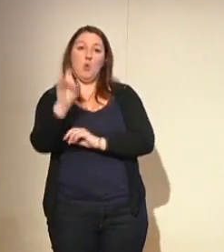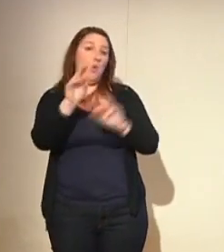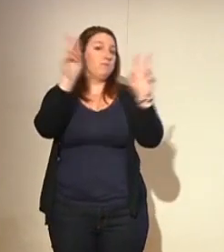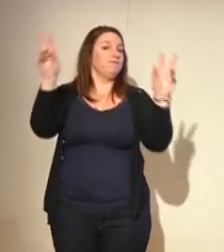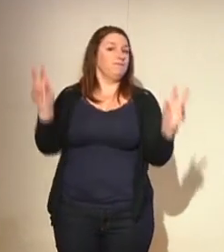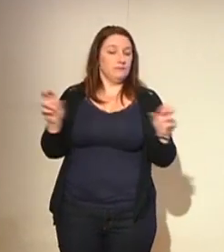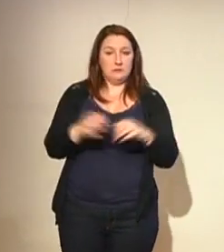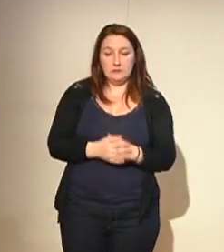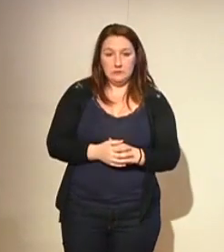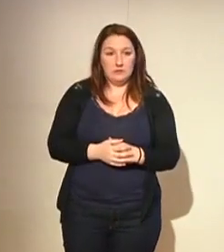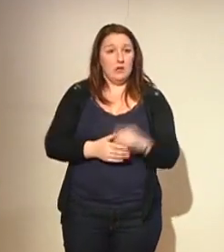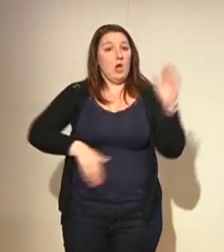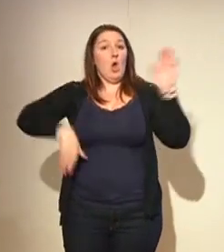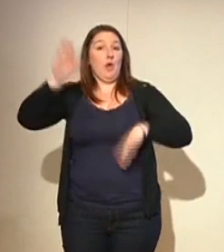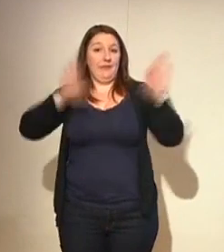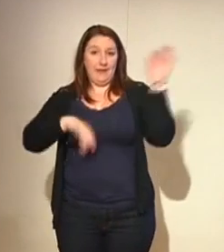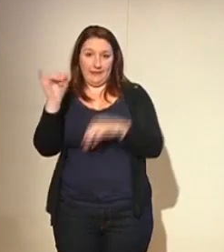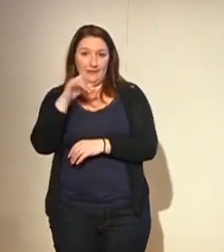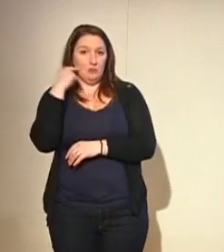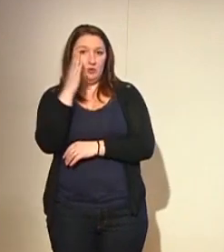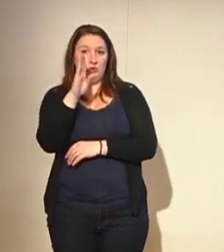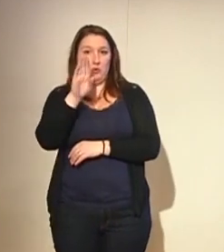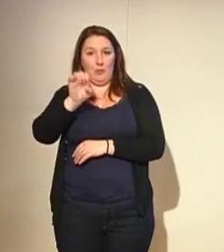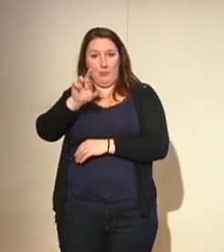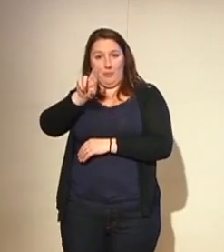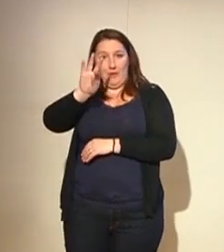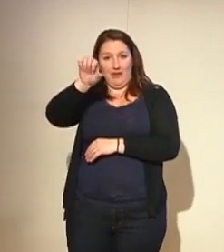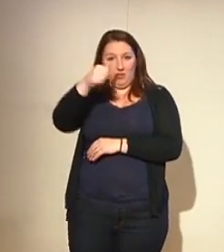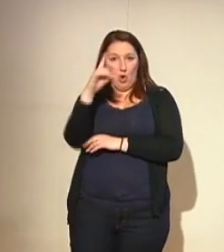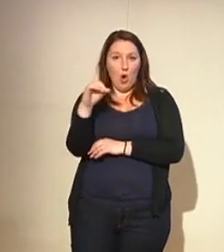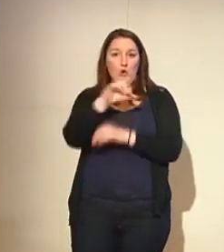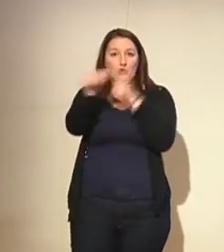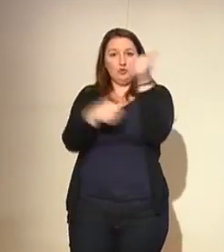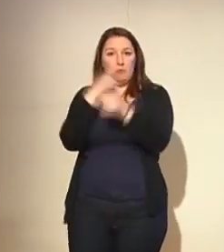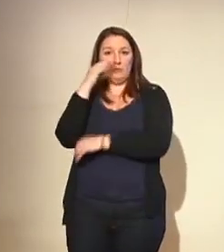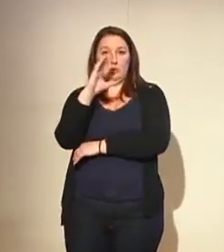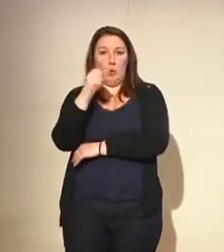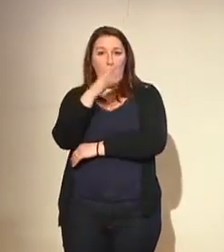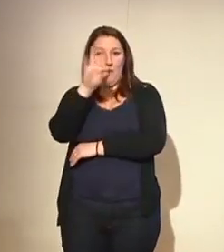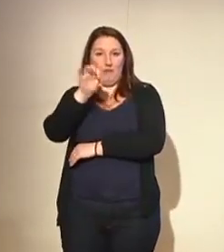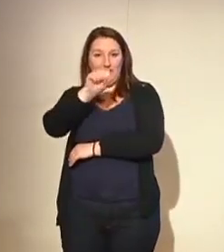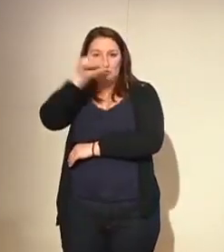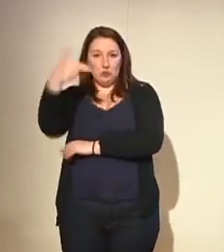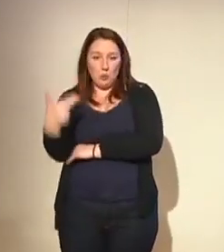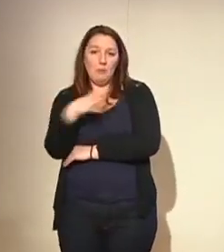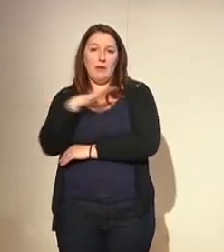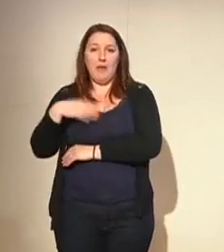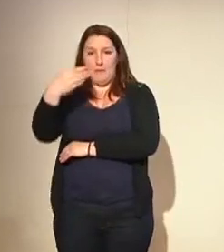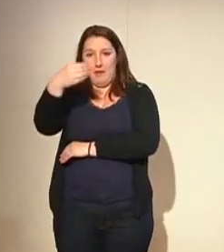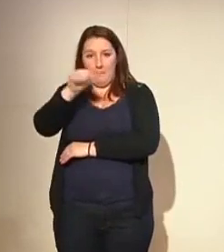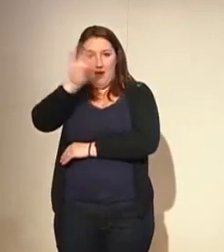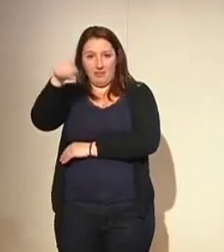ouais donc son candidat Monsieur Bertrand avec pour suppléant monsieur confesson madame Martin avec comme